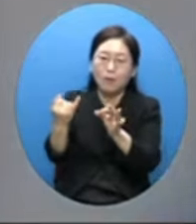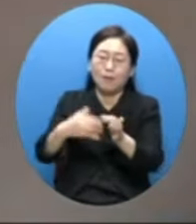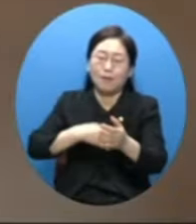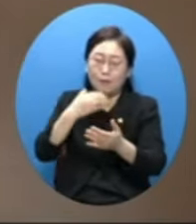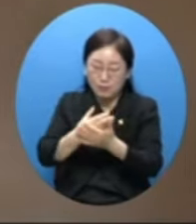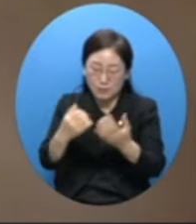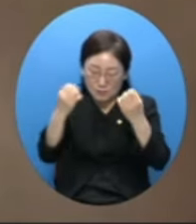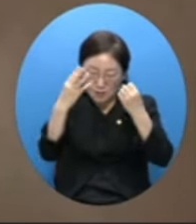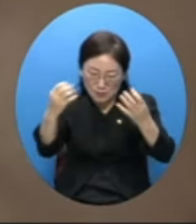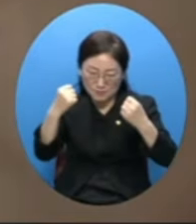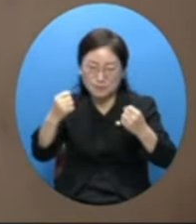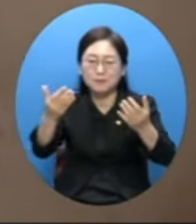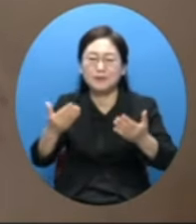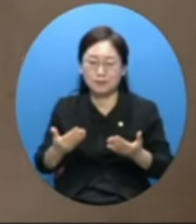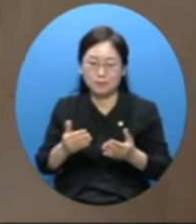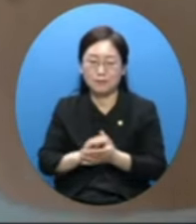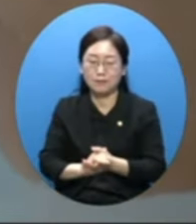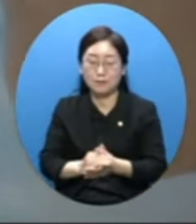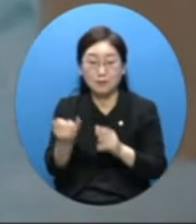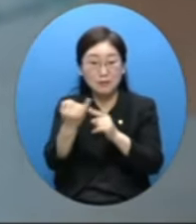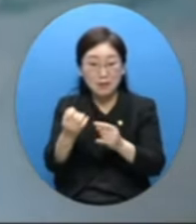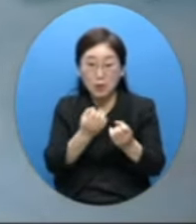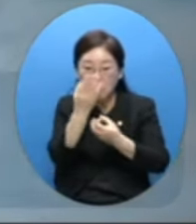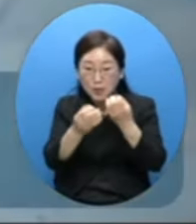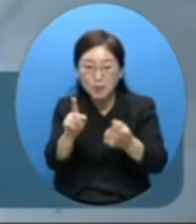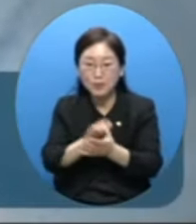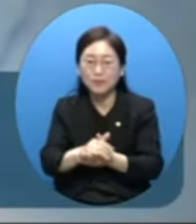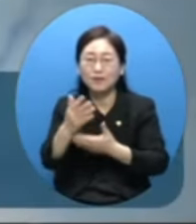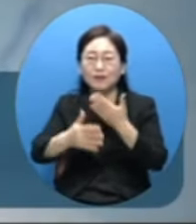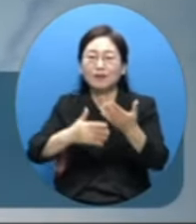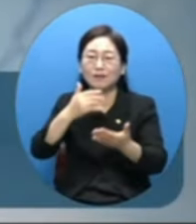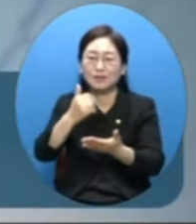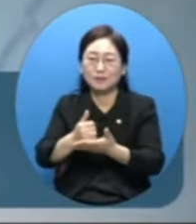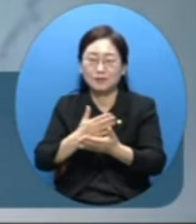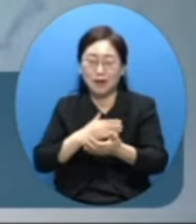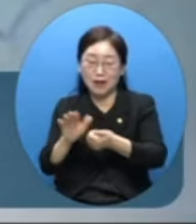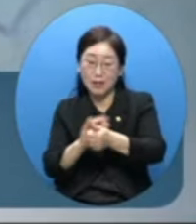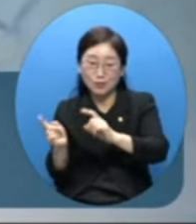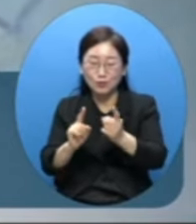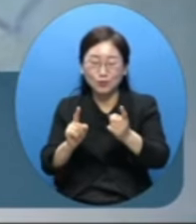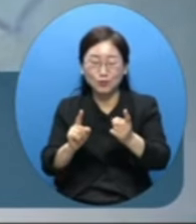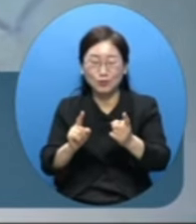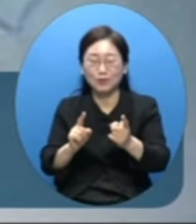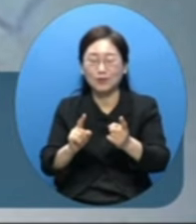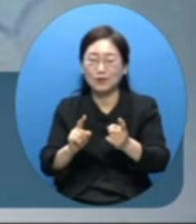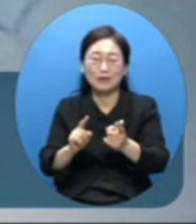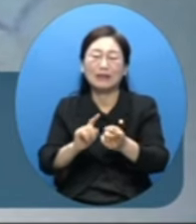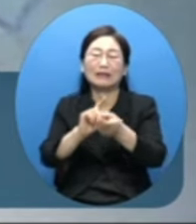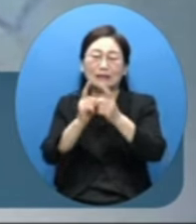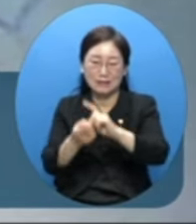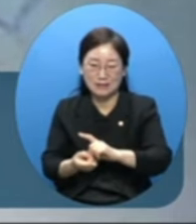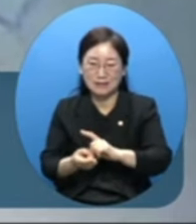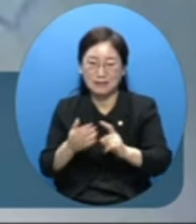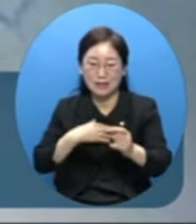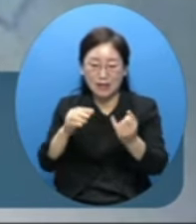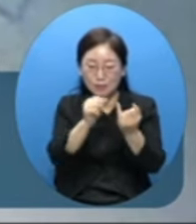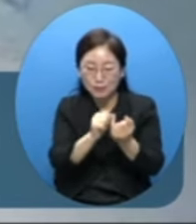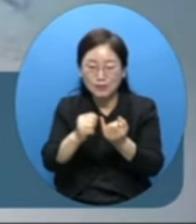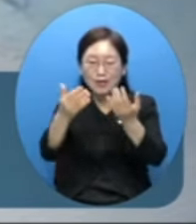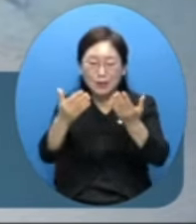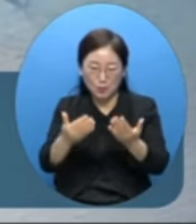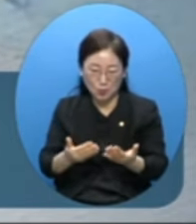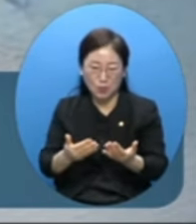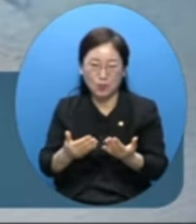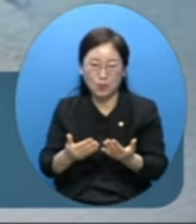세을 얻게 되었습니다 이런 고백을 합니다 하나님은 나를 치유하는 대신를 잡아주는 쪽을